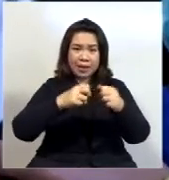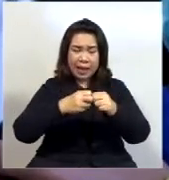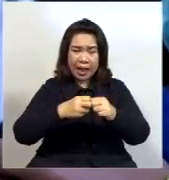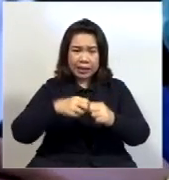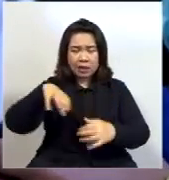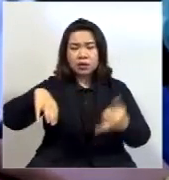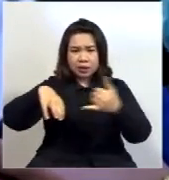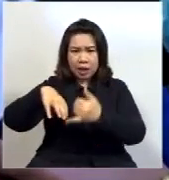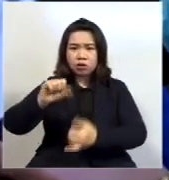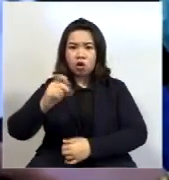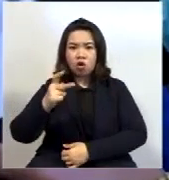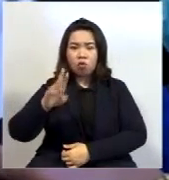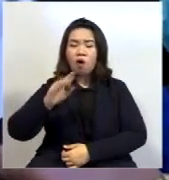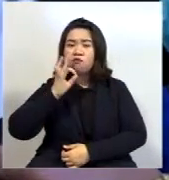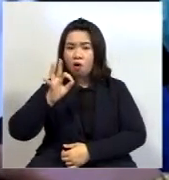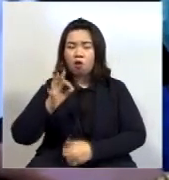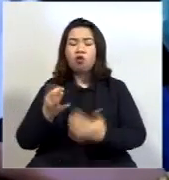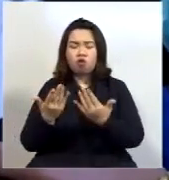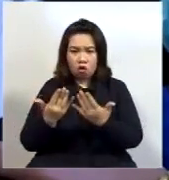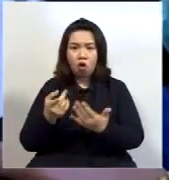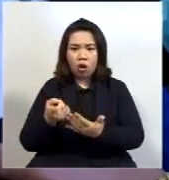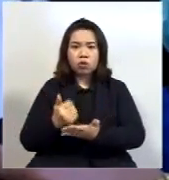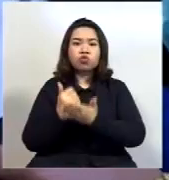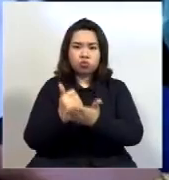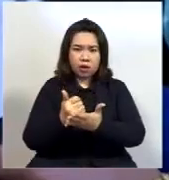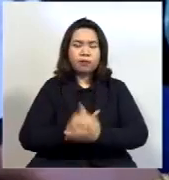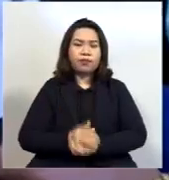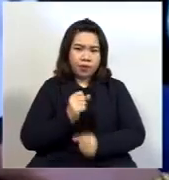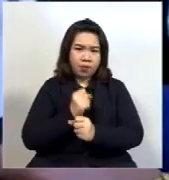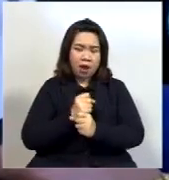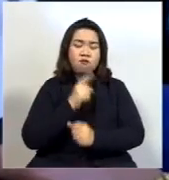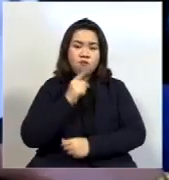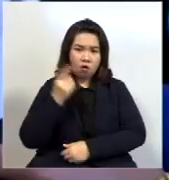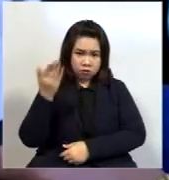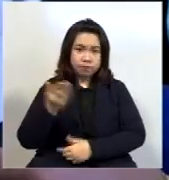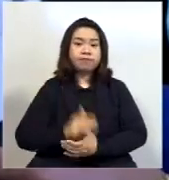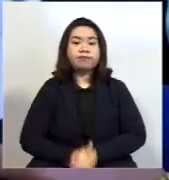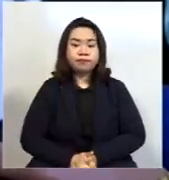องที่สคบเดี๋ยวสคบจะเป็นตัวแทนในการดำเนินคดีกับบริษัท